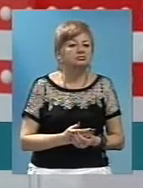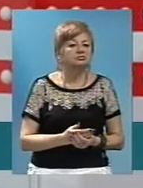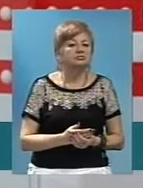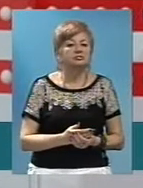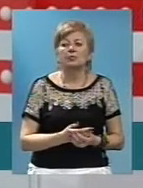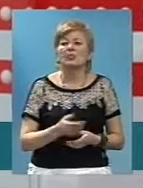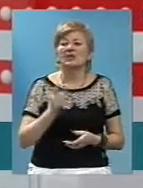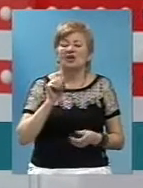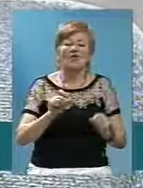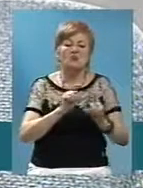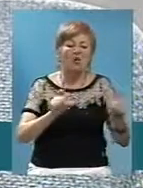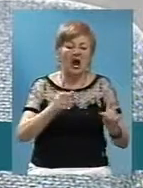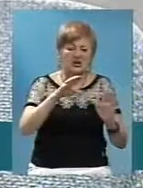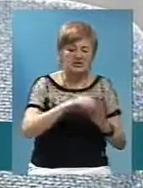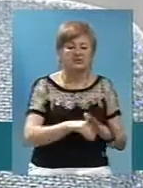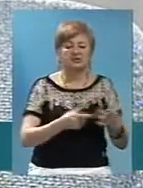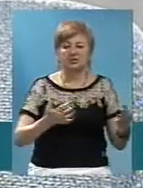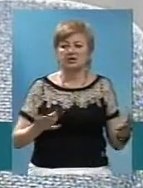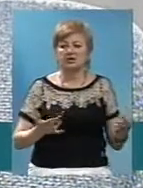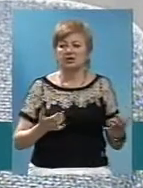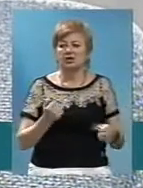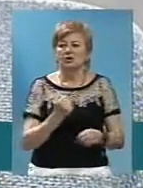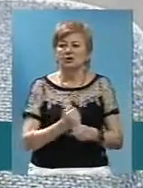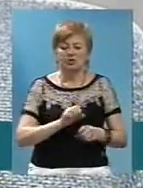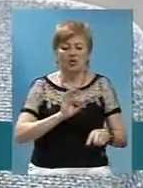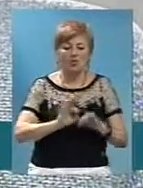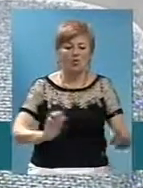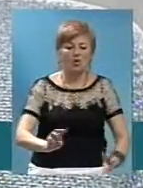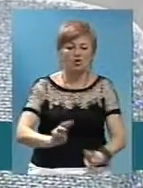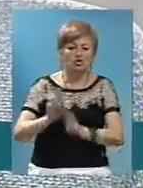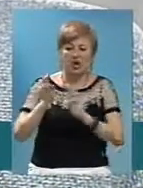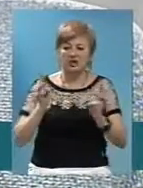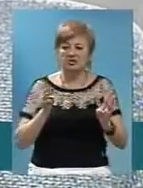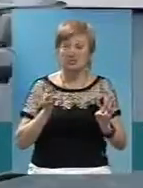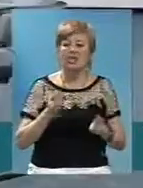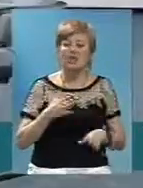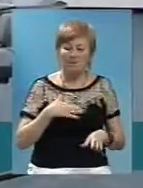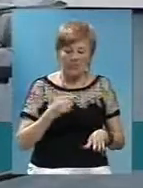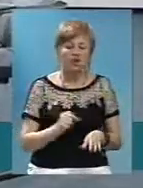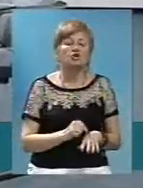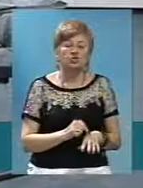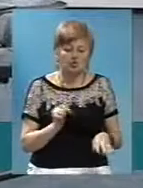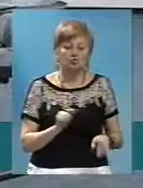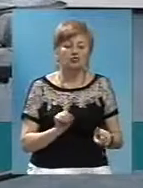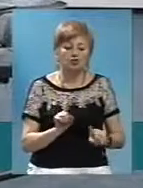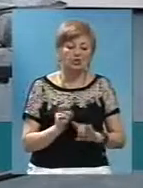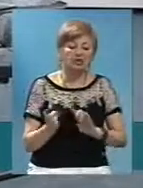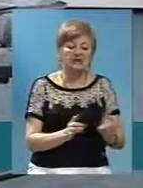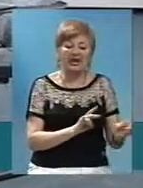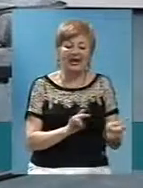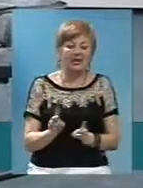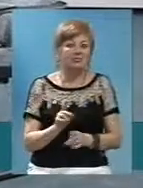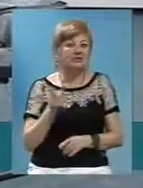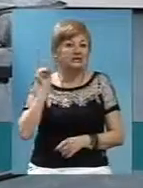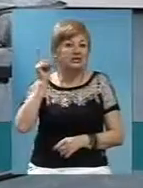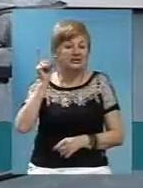якісь навіть магазини, влаштовують пожежі. Тобто ми відчуваємо, що тероризм – це не десь там,